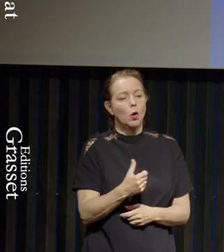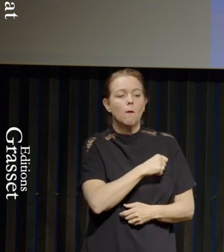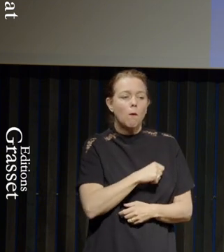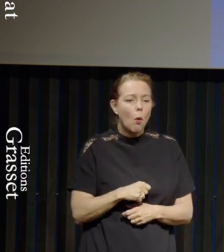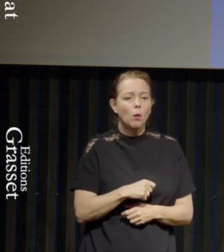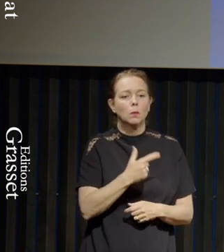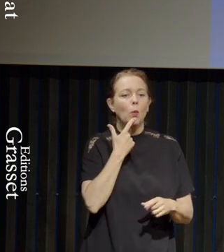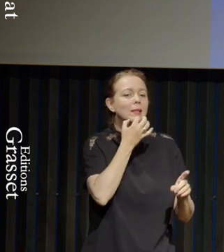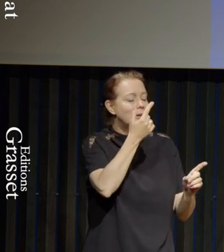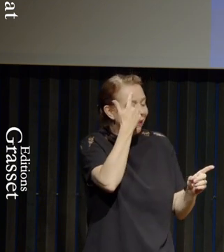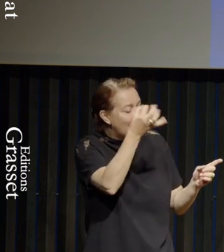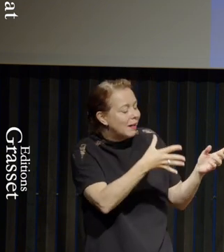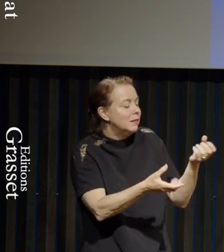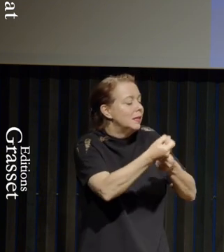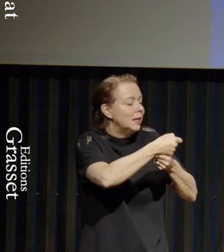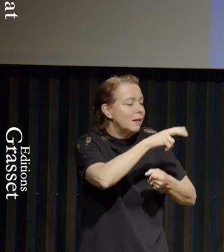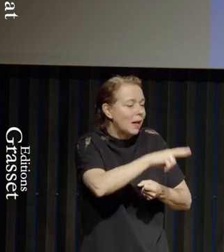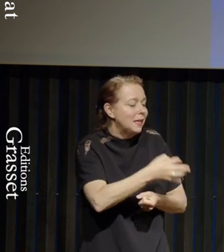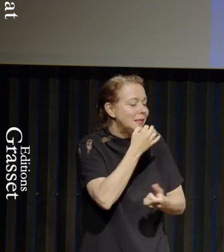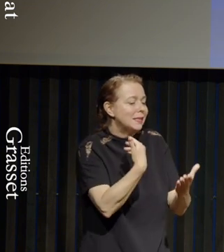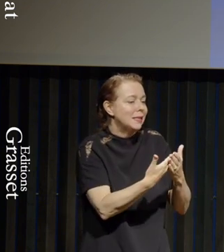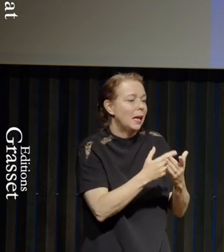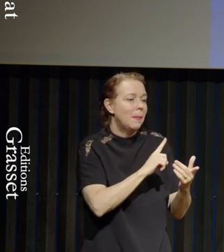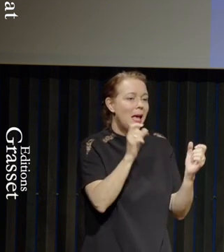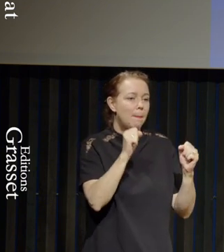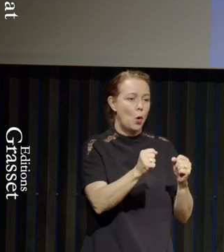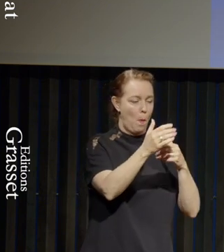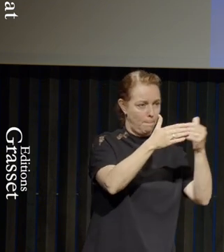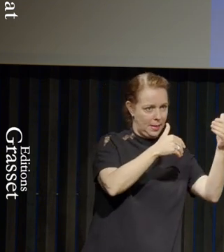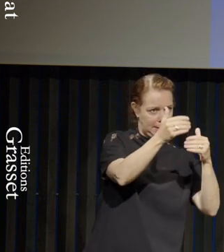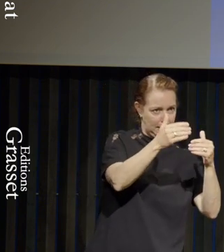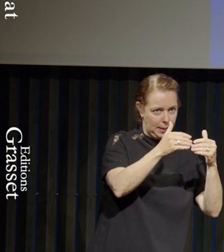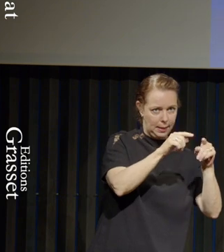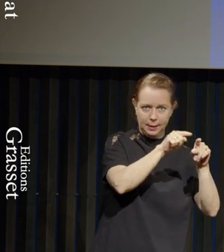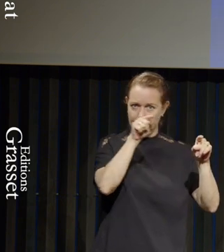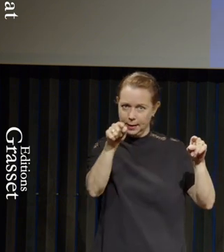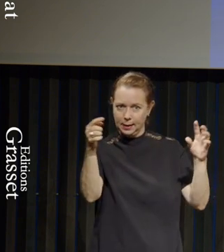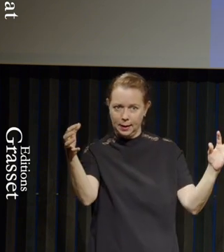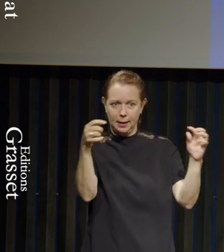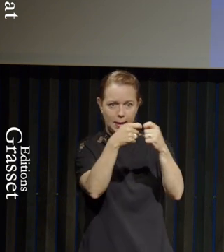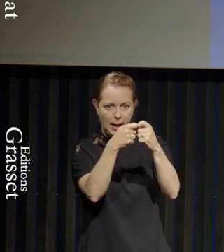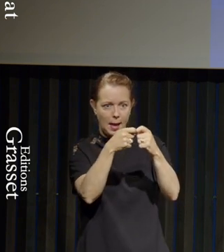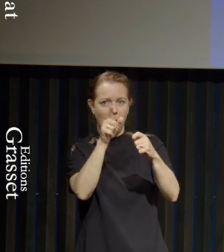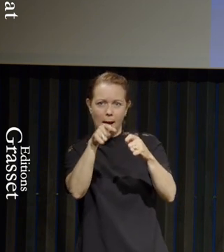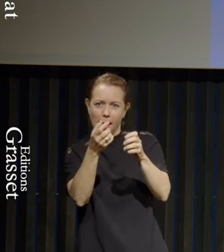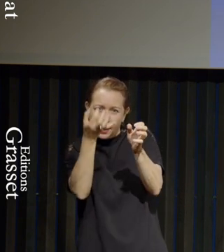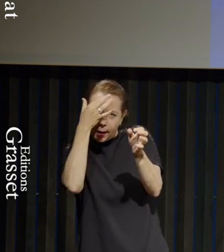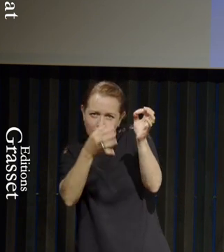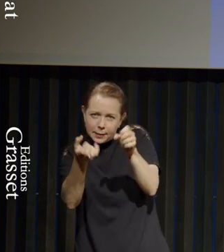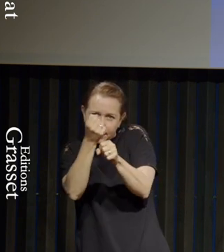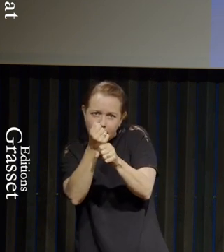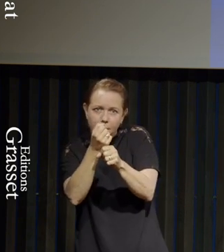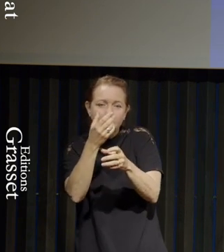parler de créativité à proprement parler, mais vous allez pouvoir distinguer des métiers selon qu'ils sont dit créatif